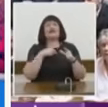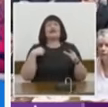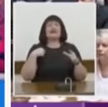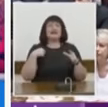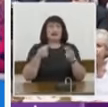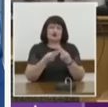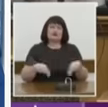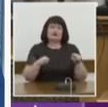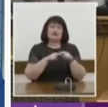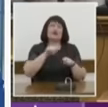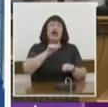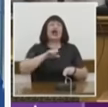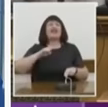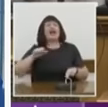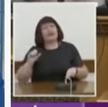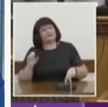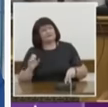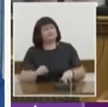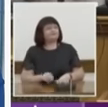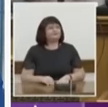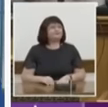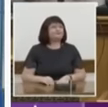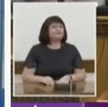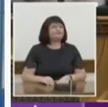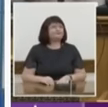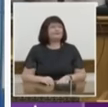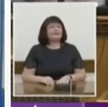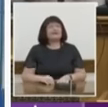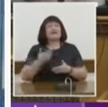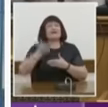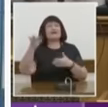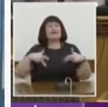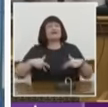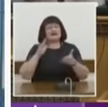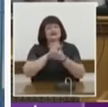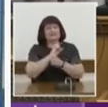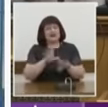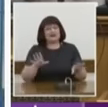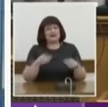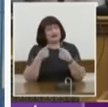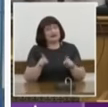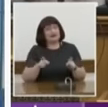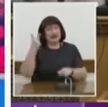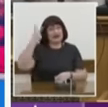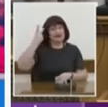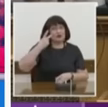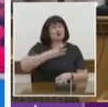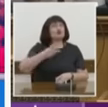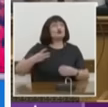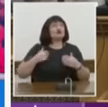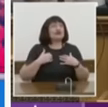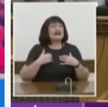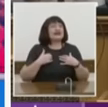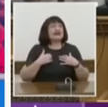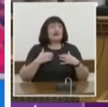προκειμένου να να εγείρουν θέμα να να μπει θέμα για το βιογραφικό του του προέδρου και για το πόθεν